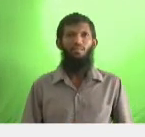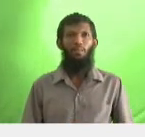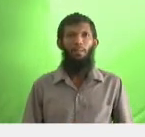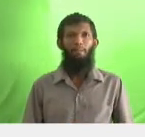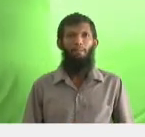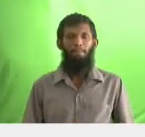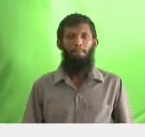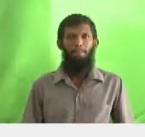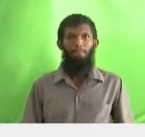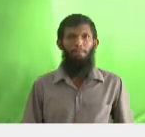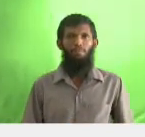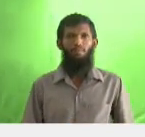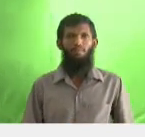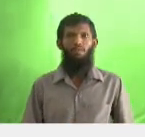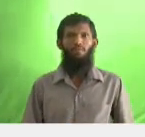fabagha alayhim